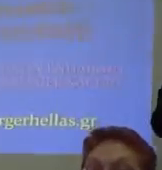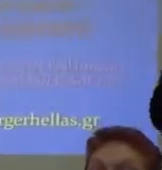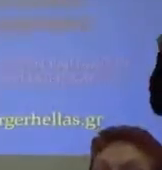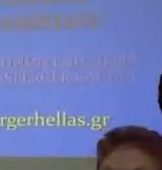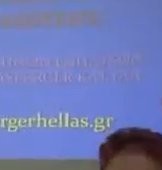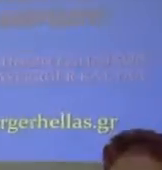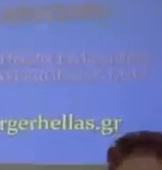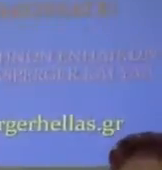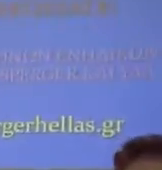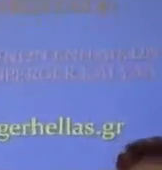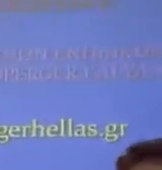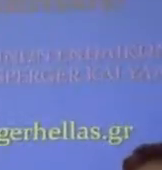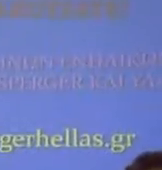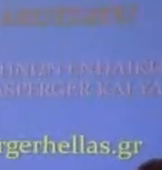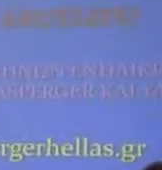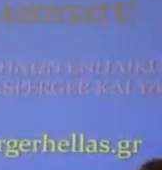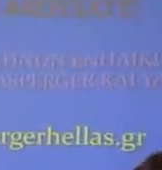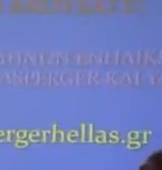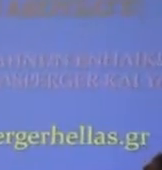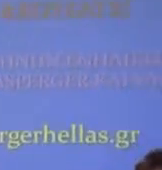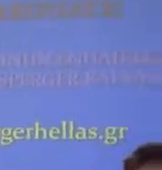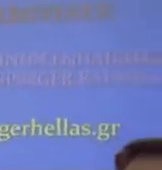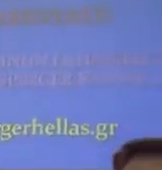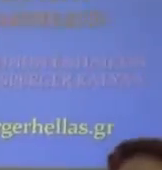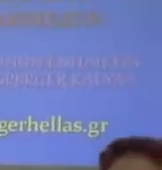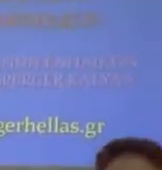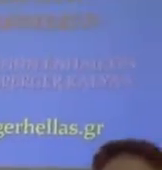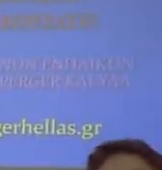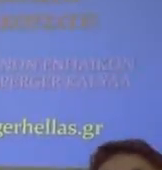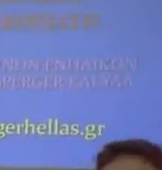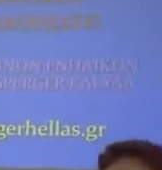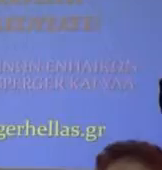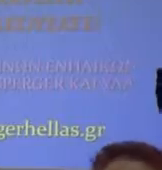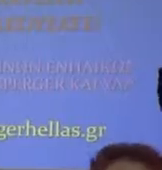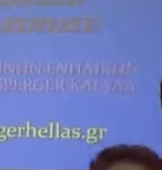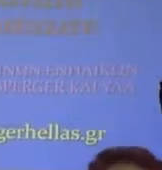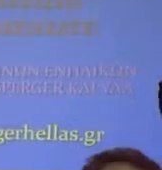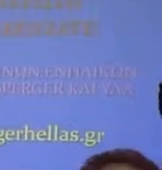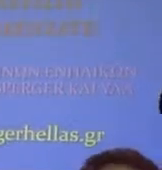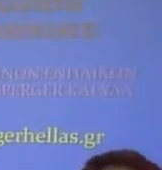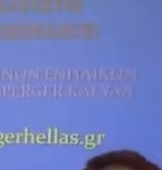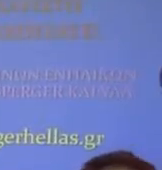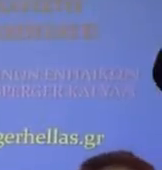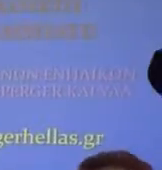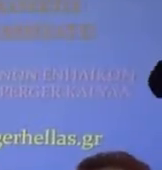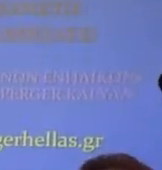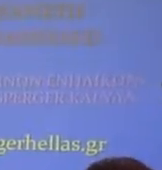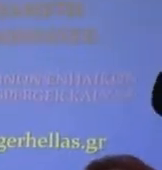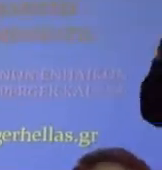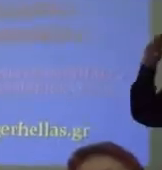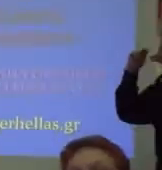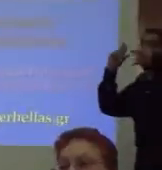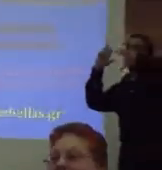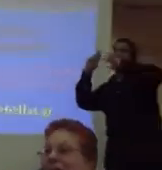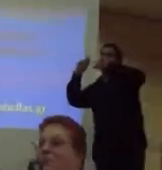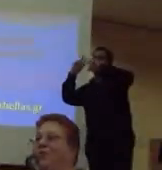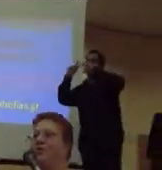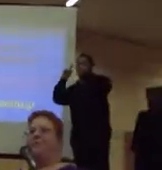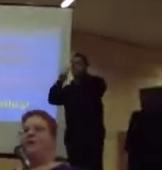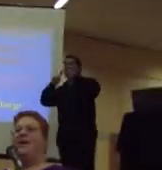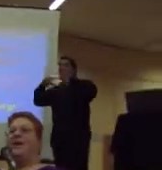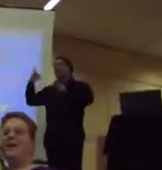πρόβλημα επικοινωνίας. Μπορούν οι δύο-τρεις αυτιστικοί να κάτσουμε ώρες και ώρες να μιλάμε, να λέμε αστεία,